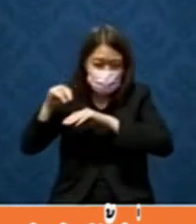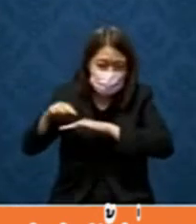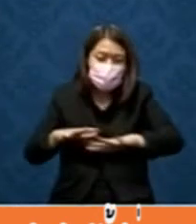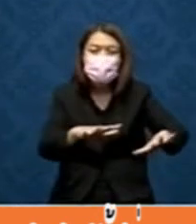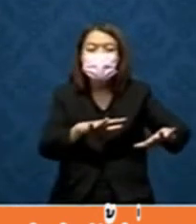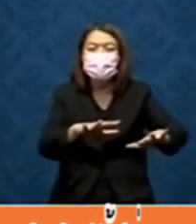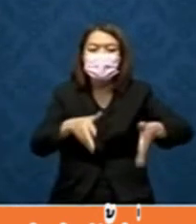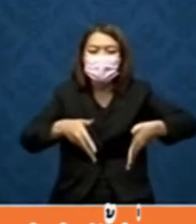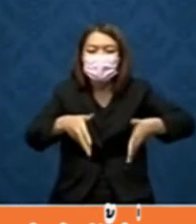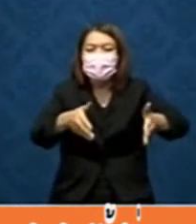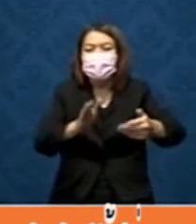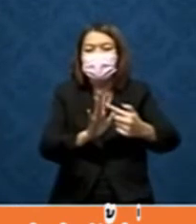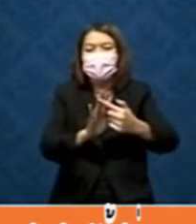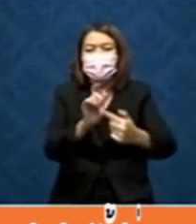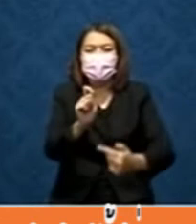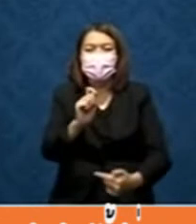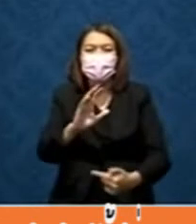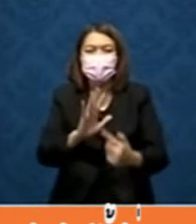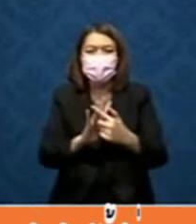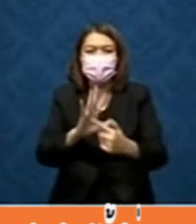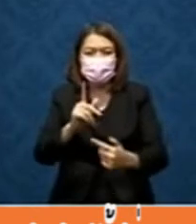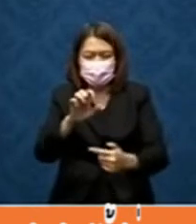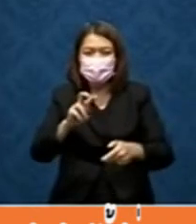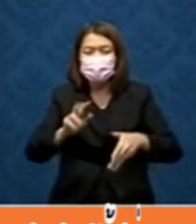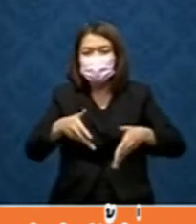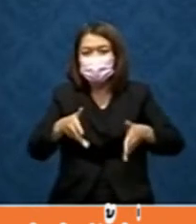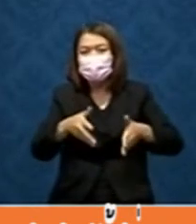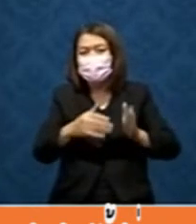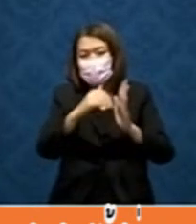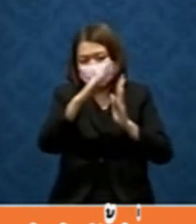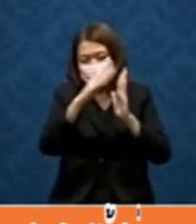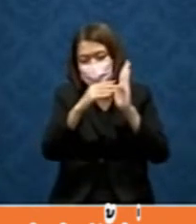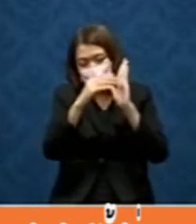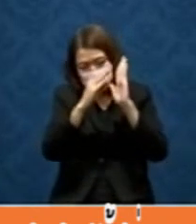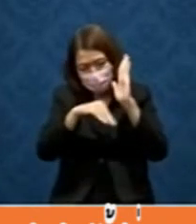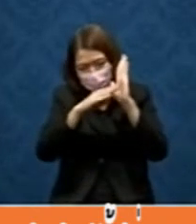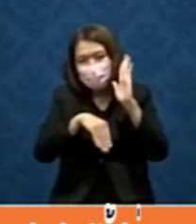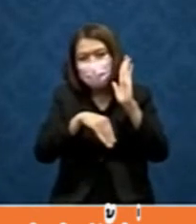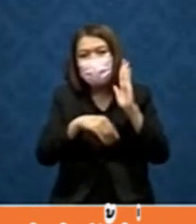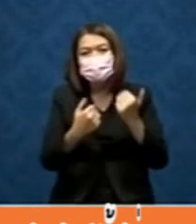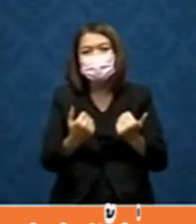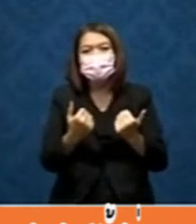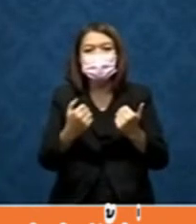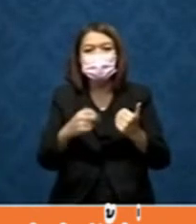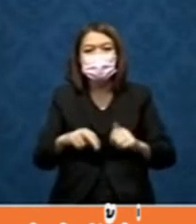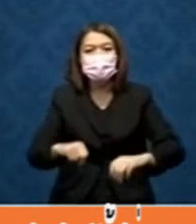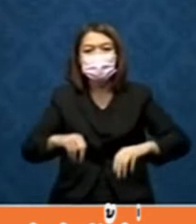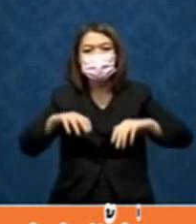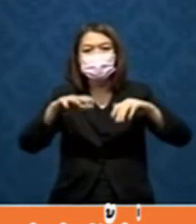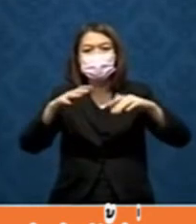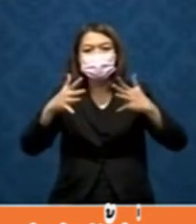ถนสายเอเซียเกิดตัดข่าเส้นทาง การเดินทาง แล้หวางภาคกรางกัภากเหนือแต่ปีนี้เอาอยู่